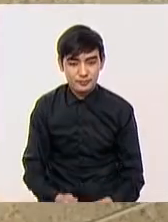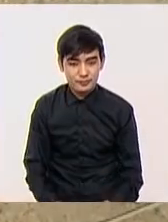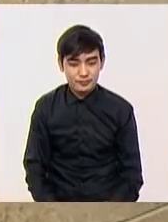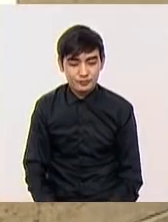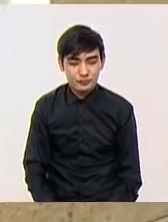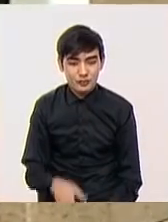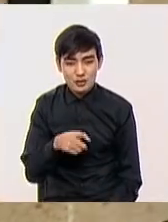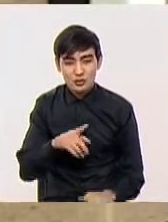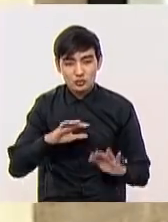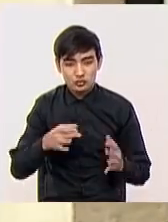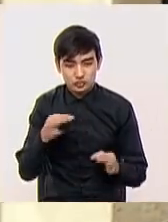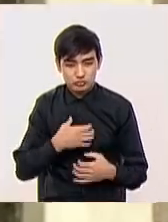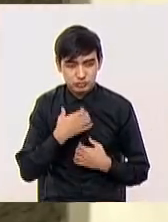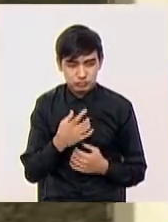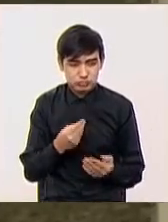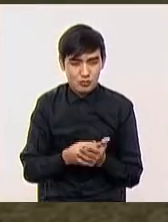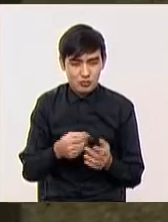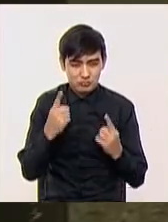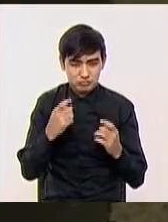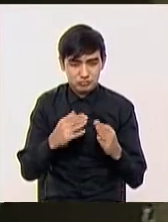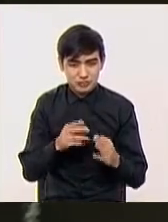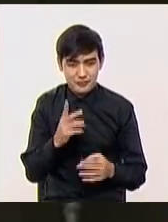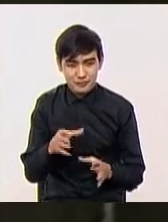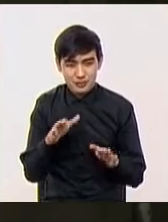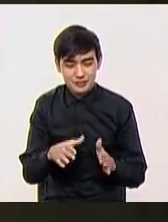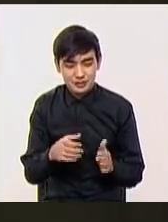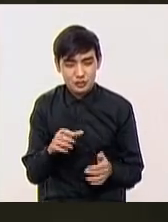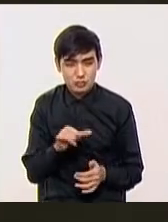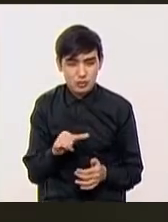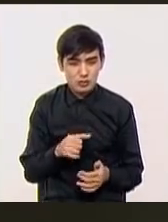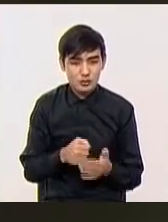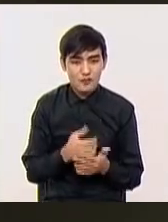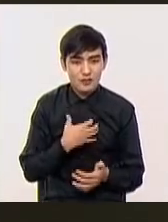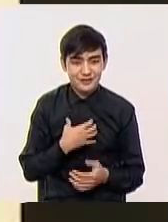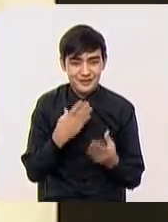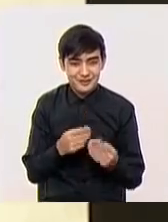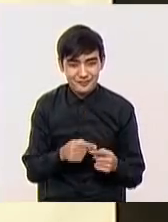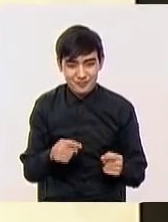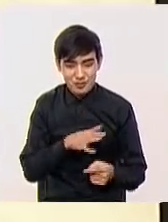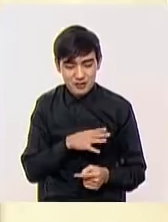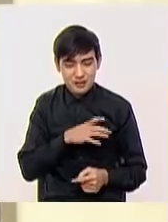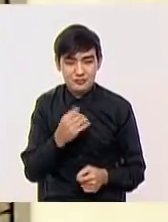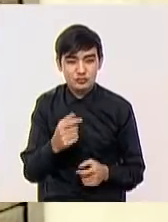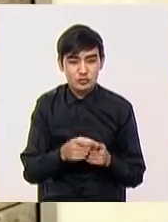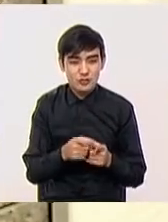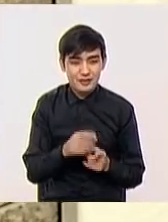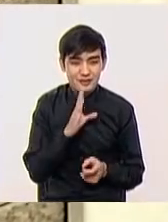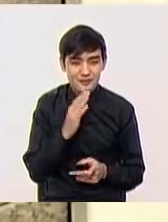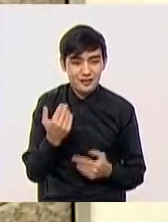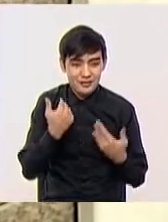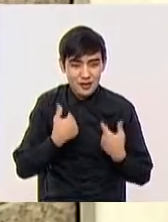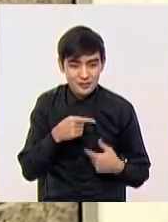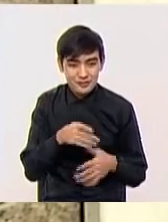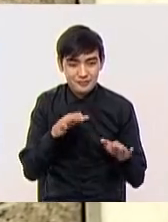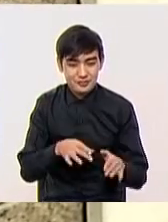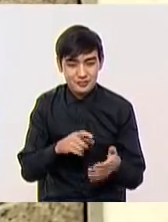Жан түршігерлік оқиға қаладағы қымбат тұрғын үйлердің бірінде сенбіден жексенбіге қараған түні болған. Осындағы тұрғындардың сөзінше қыздың денесі дәл